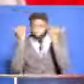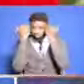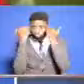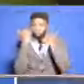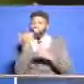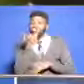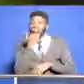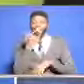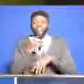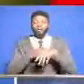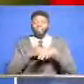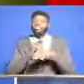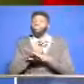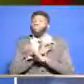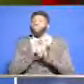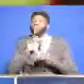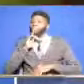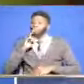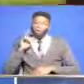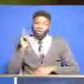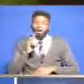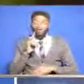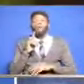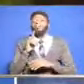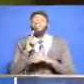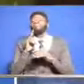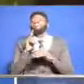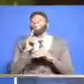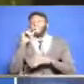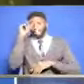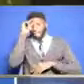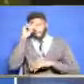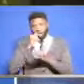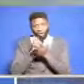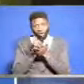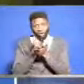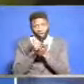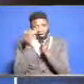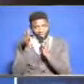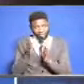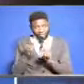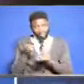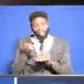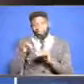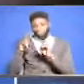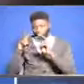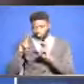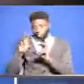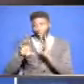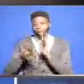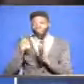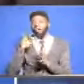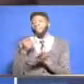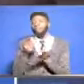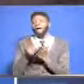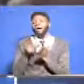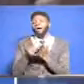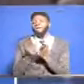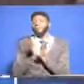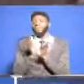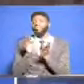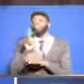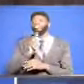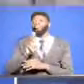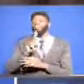mkuu wa serikali kukadiria kiasi cha pesa za umma zilizotumika kupigia debe mchakato huo na kuchapisha taarifa